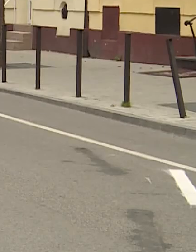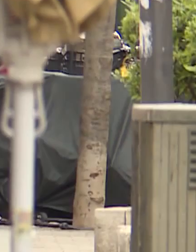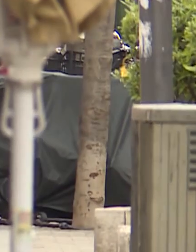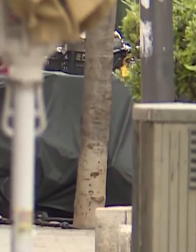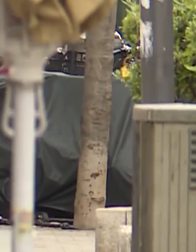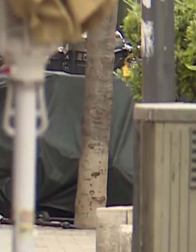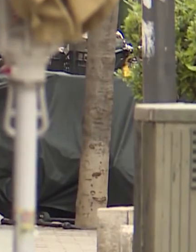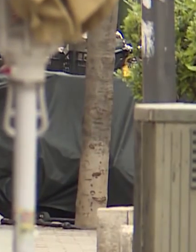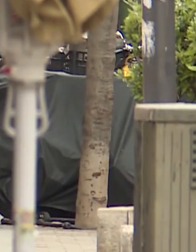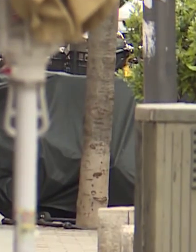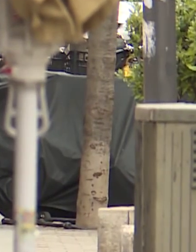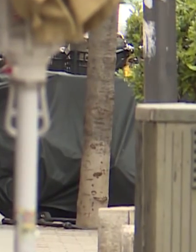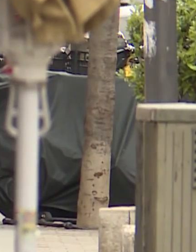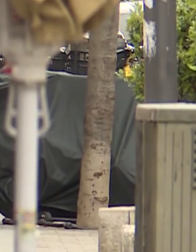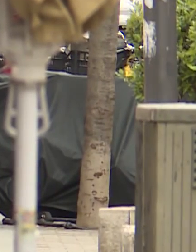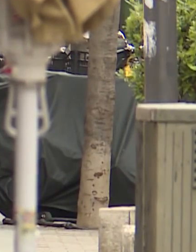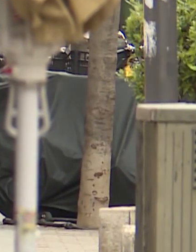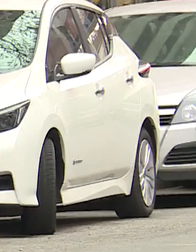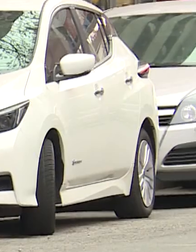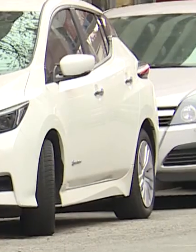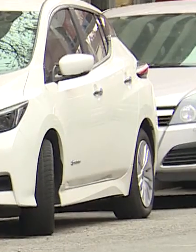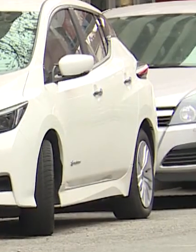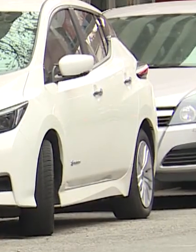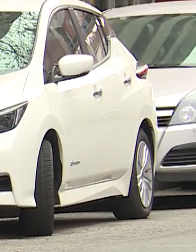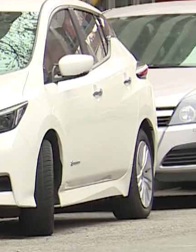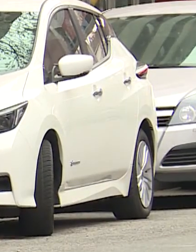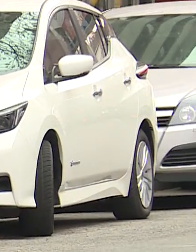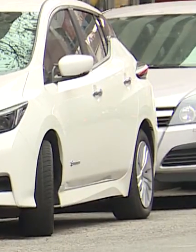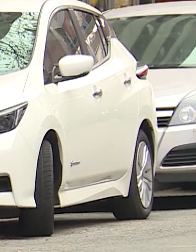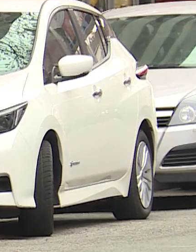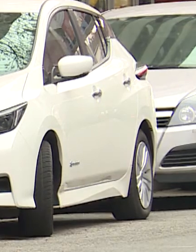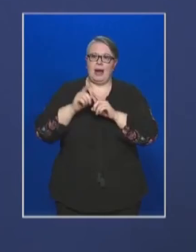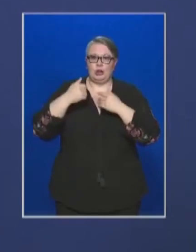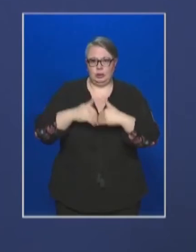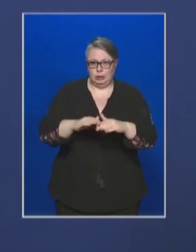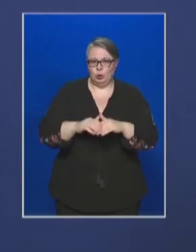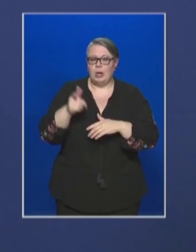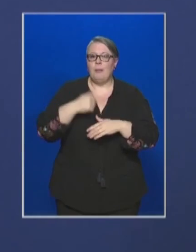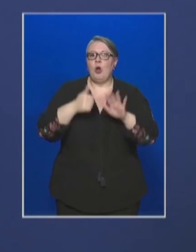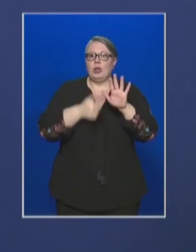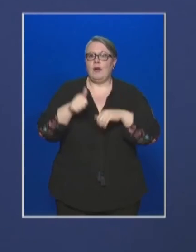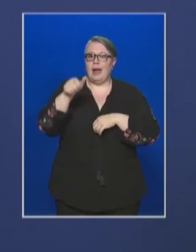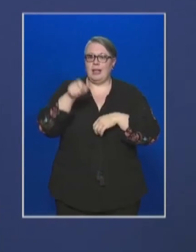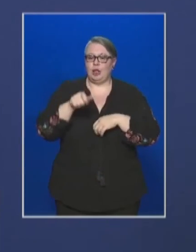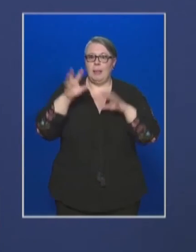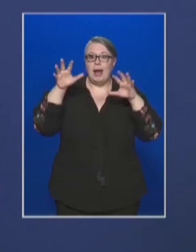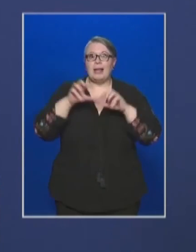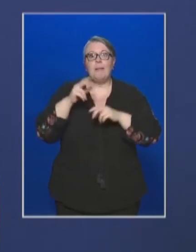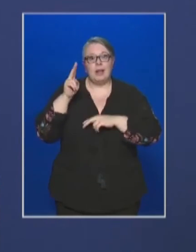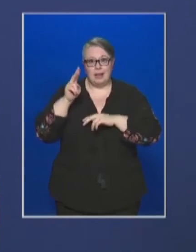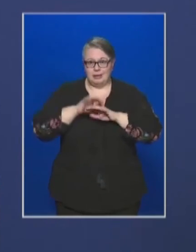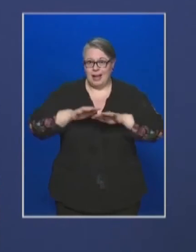beszélt, hogy eddig 247 ember ellen indult büntetőeljárás. Ebből 61 esetben